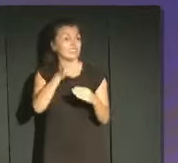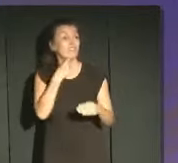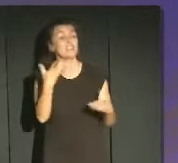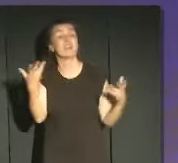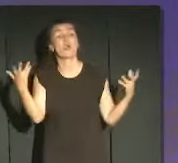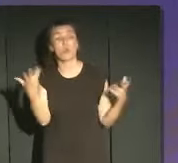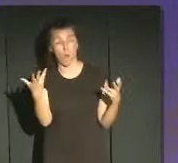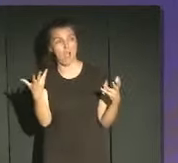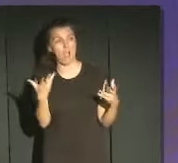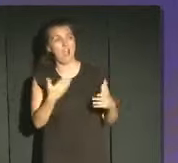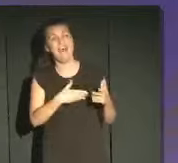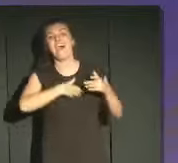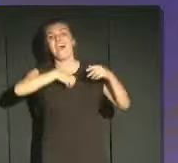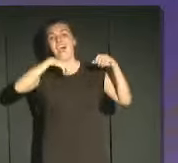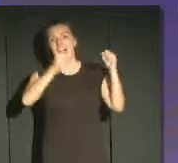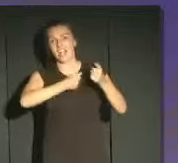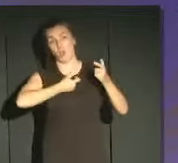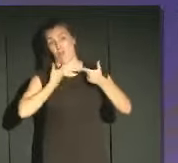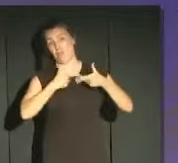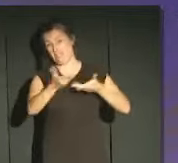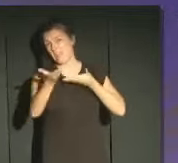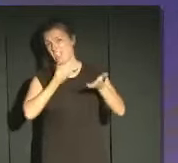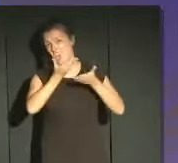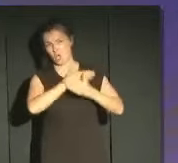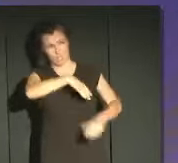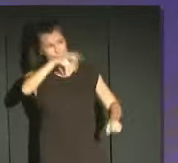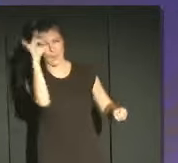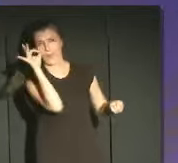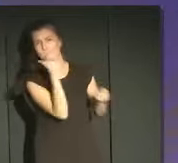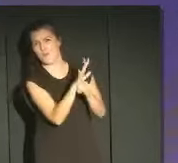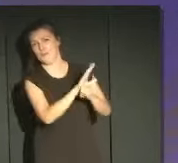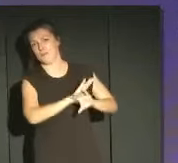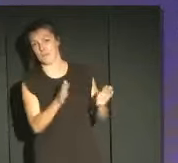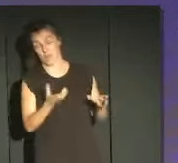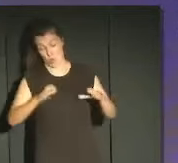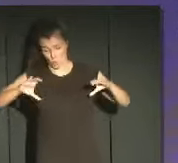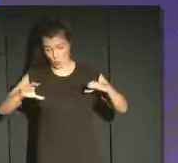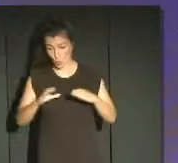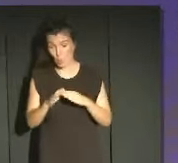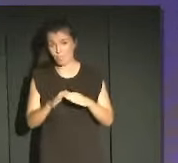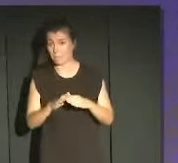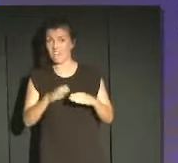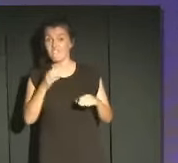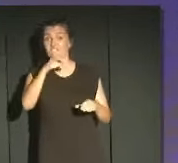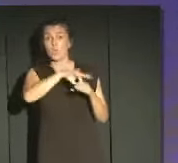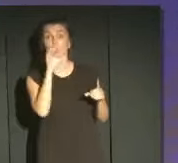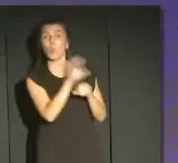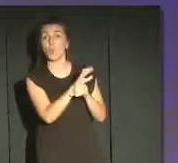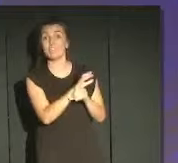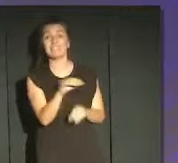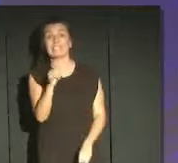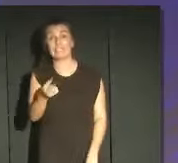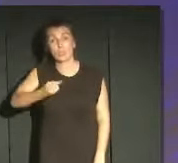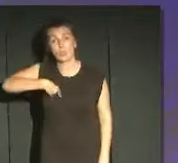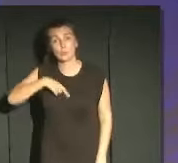l'ensemble des accords de libre échange puisque nous sommes le seul groupe à avoir voté contre tous les accords de libre